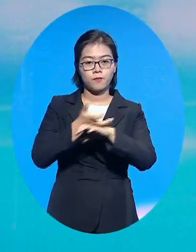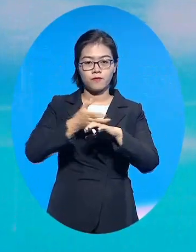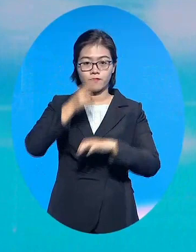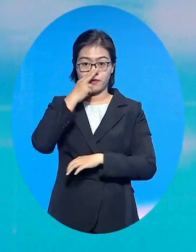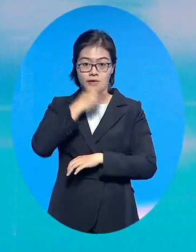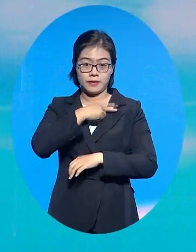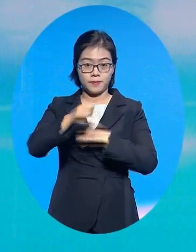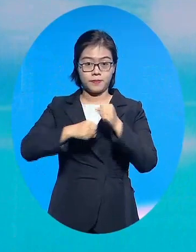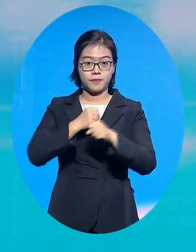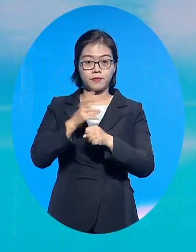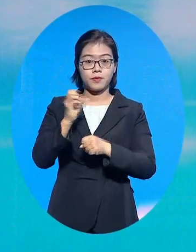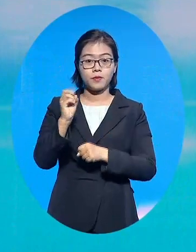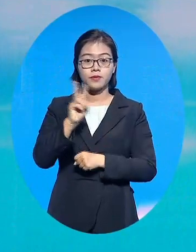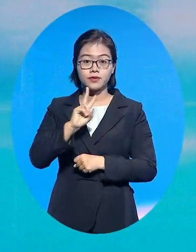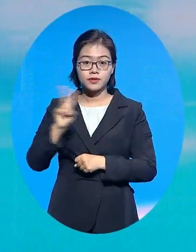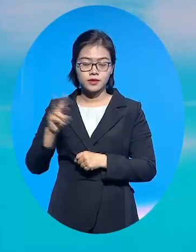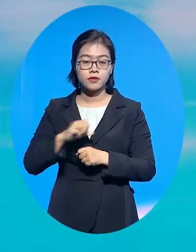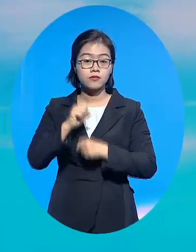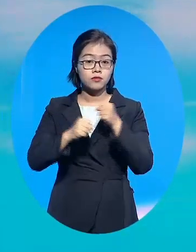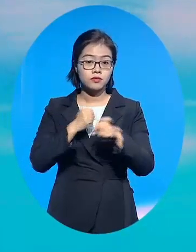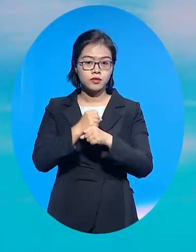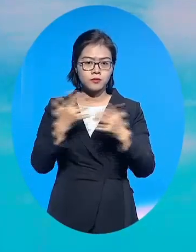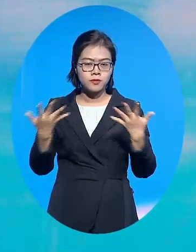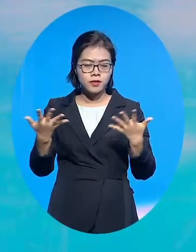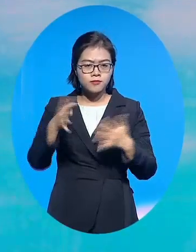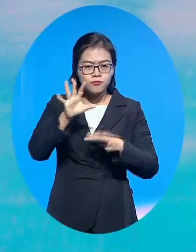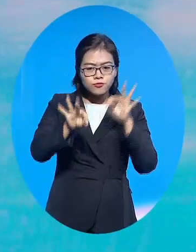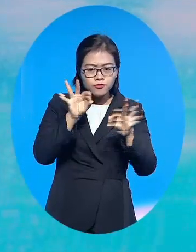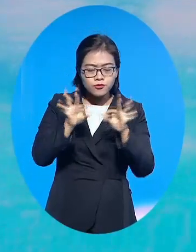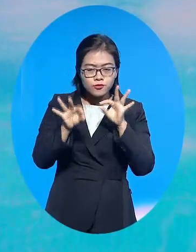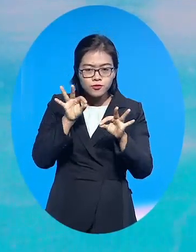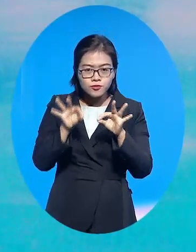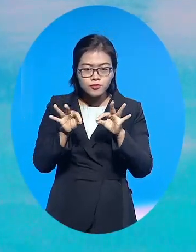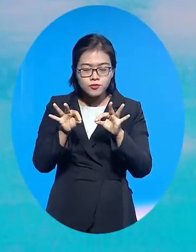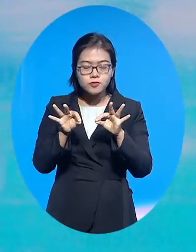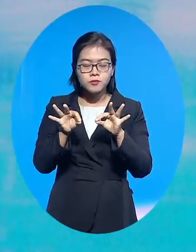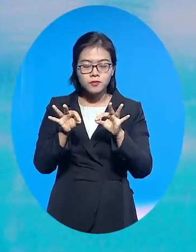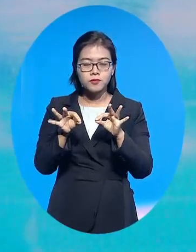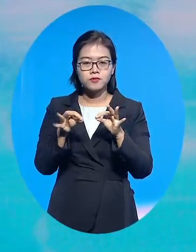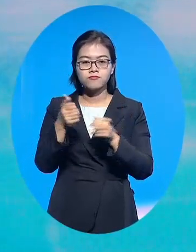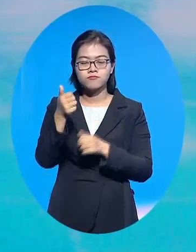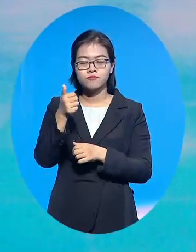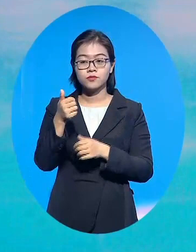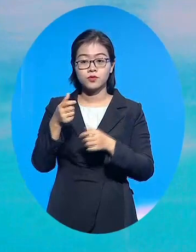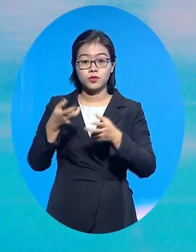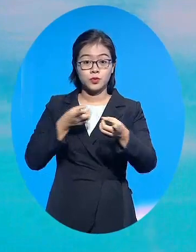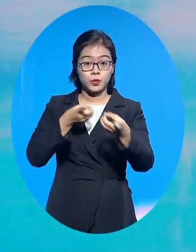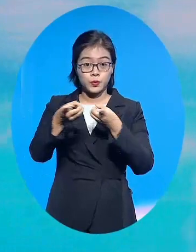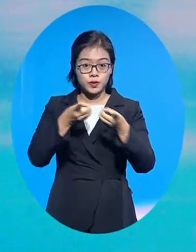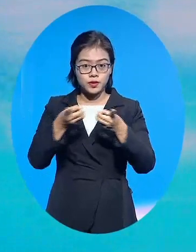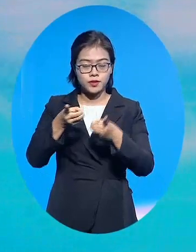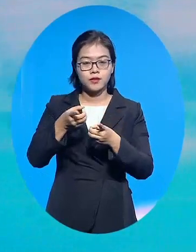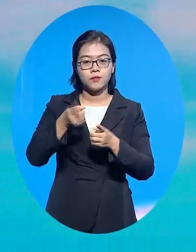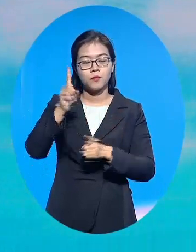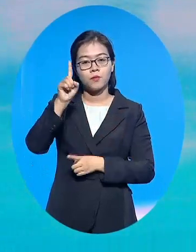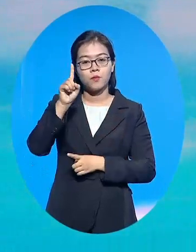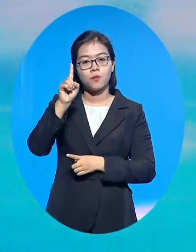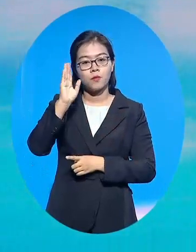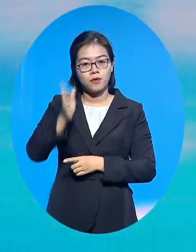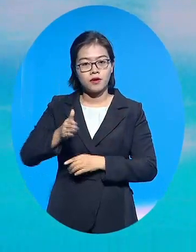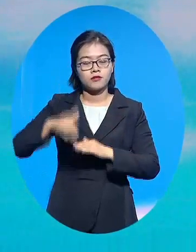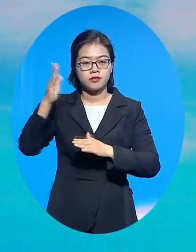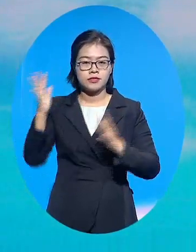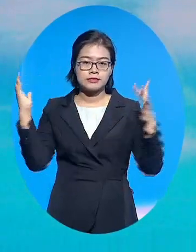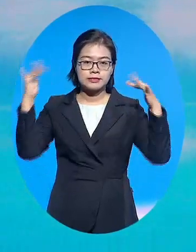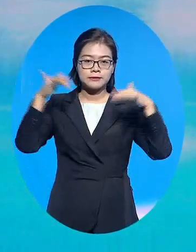năm nay kỳ xét chọn thương hiệu quốc gia lần thứ 8 tiếp tục thu hút được sự tham gia của trên 1.000 doanh nghiệp thuộc các ngành nghề lĩnh vực khác nhau